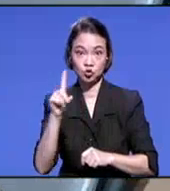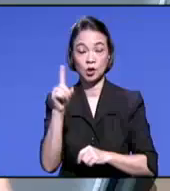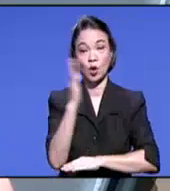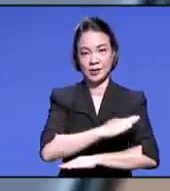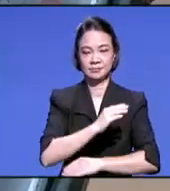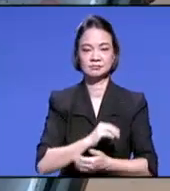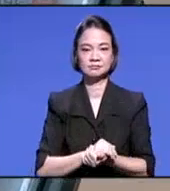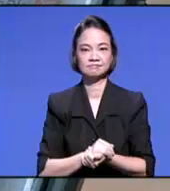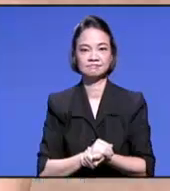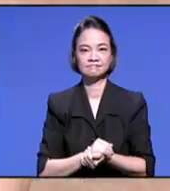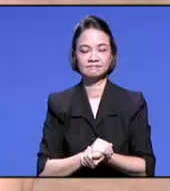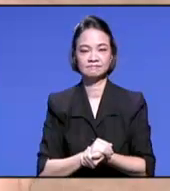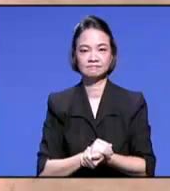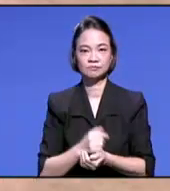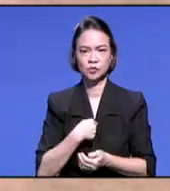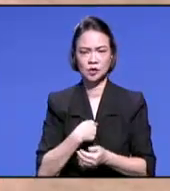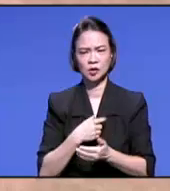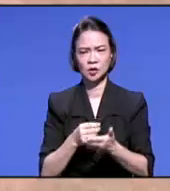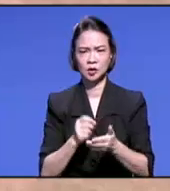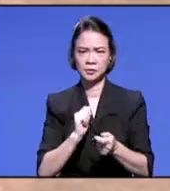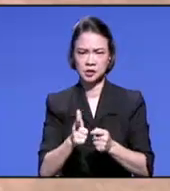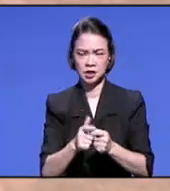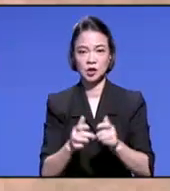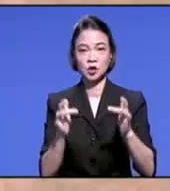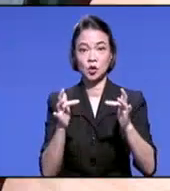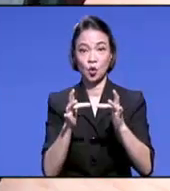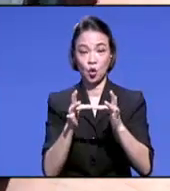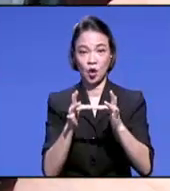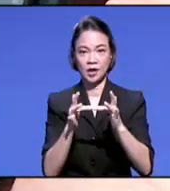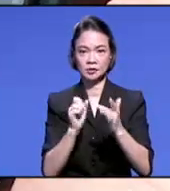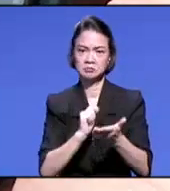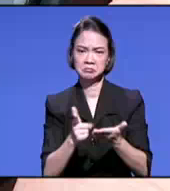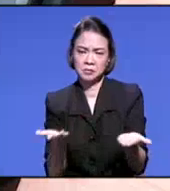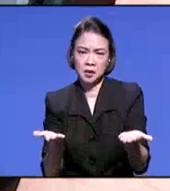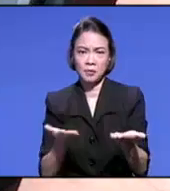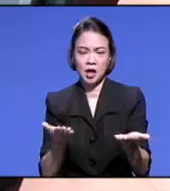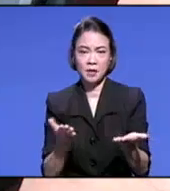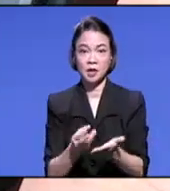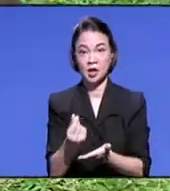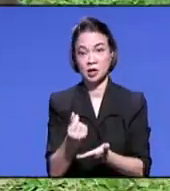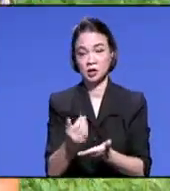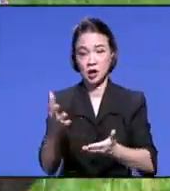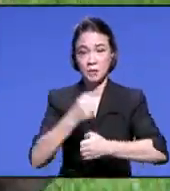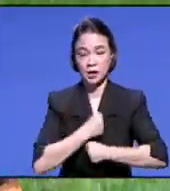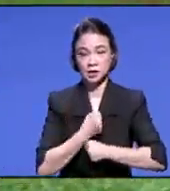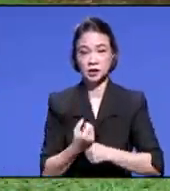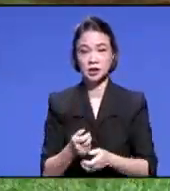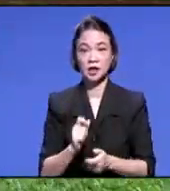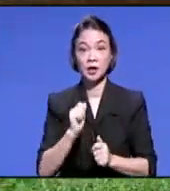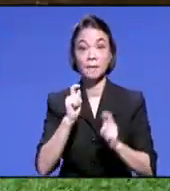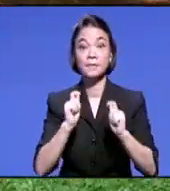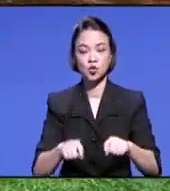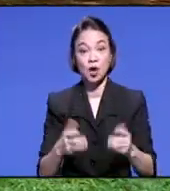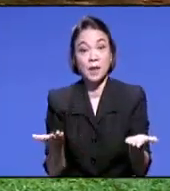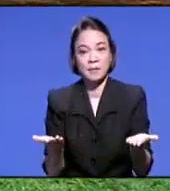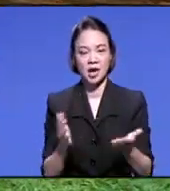sehari. Kami pun mencoba memesan transportasi online untuk melihat bagaimana tarif harian yang didapat pelanggan.